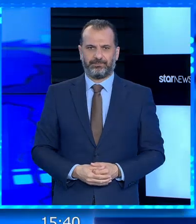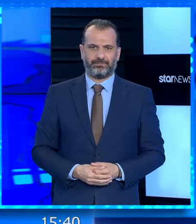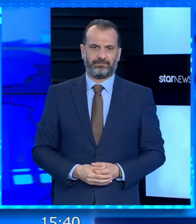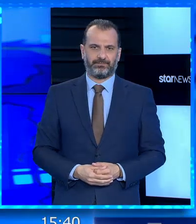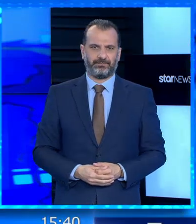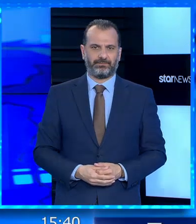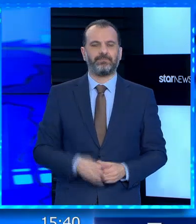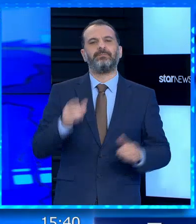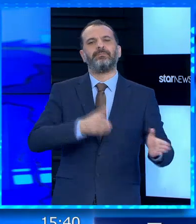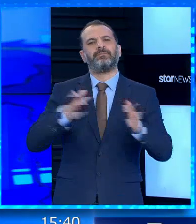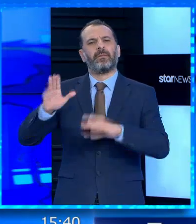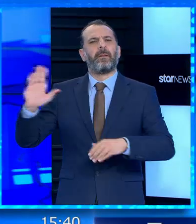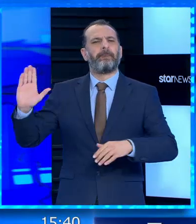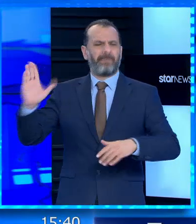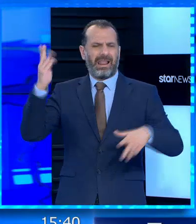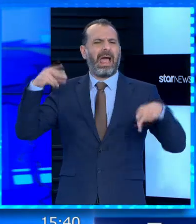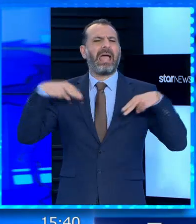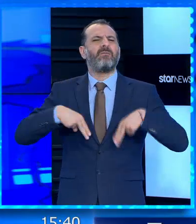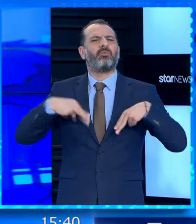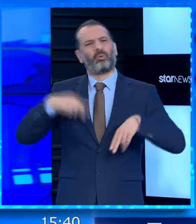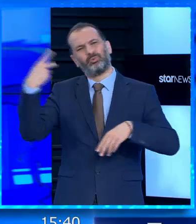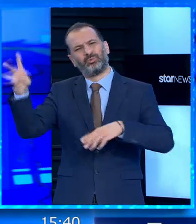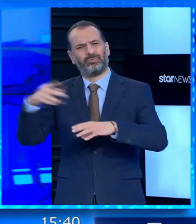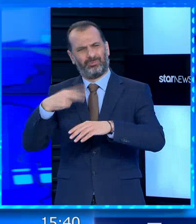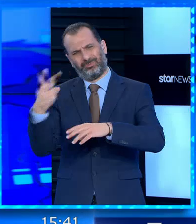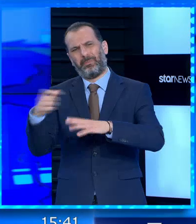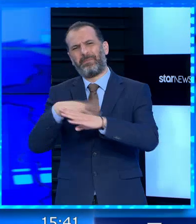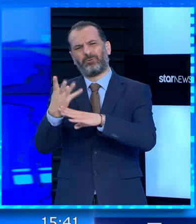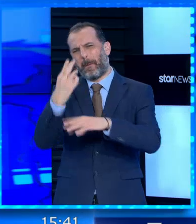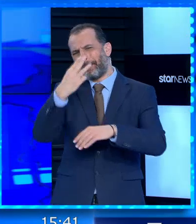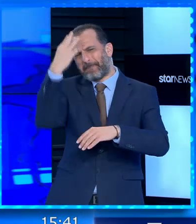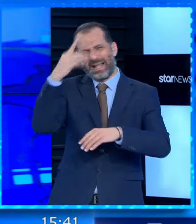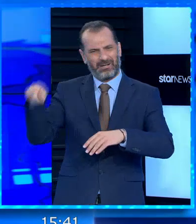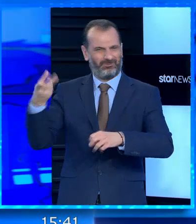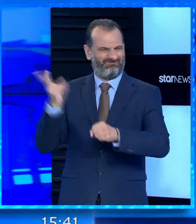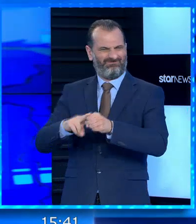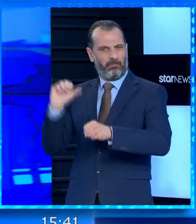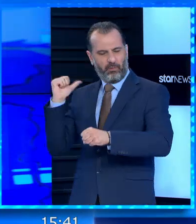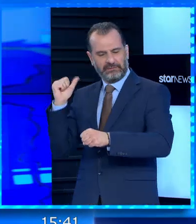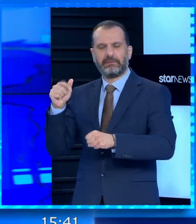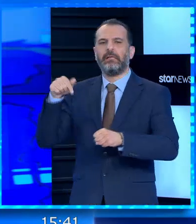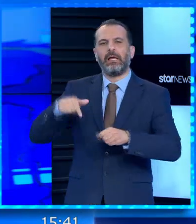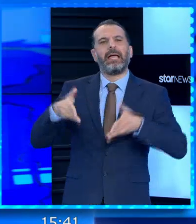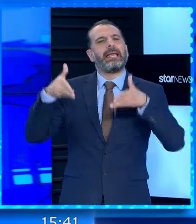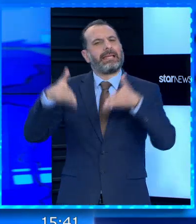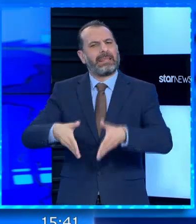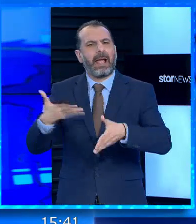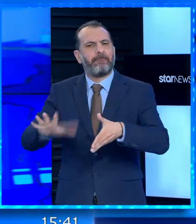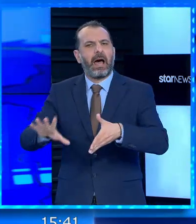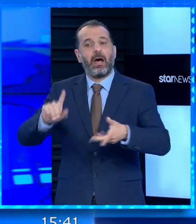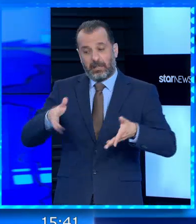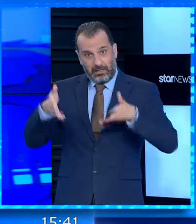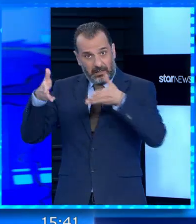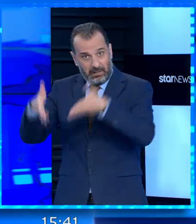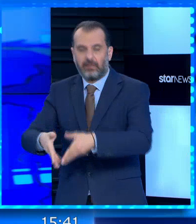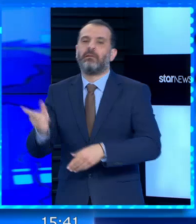Στο αποτεφρωτήριο της Ριτσόνας, συγγενείς, φίλοι και συνεργάτες είπαν το τελευταίο αντίο στο Θεόδωρο Πάγκαλο, τον πρώην υπουργό και βουλευτή